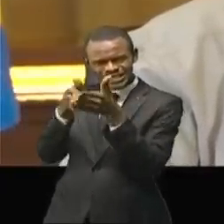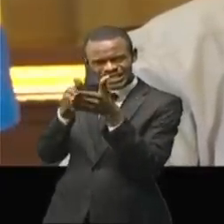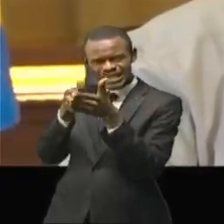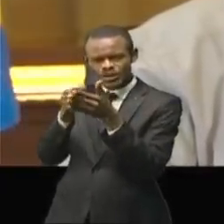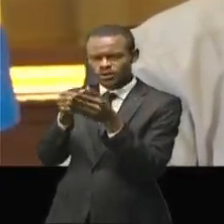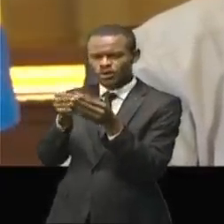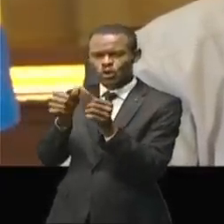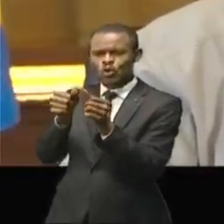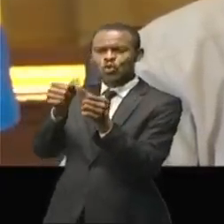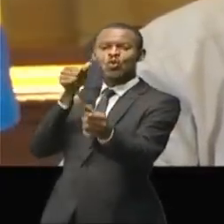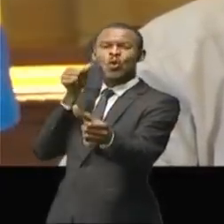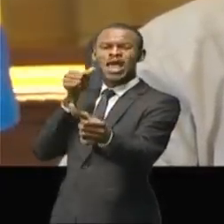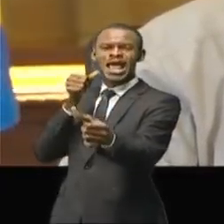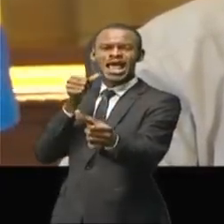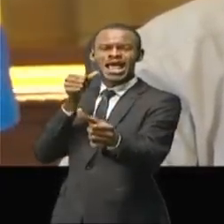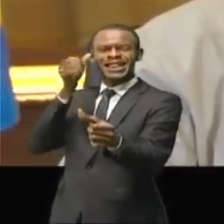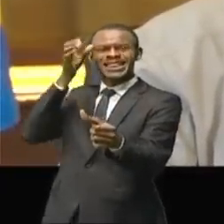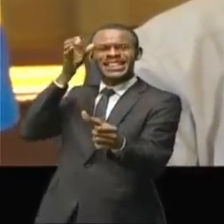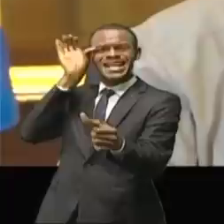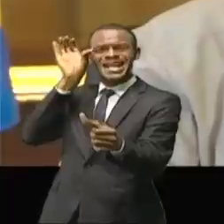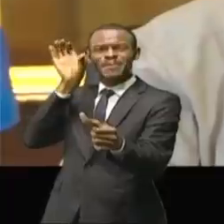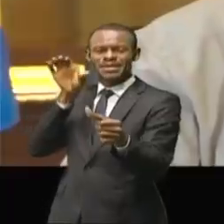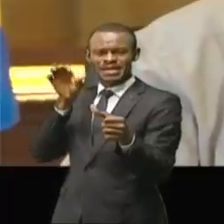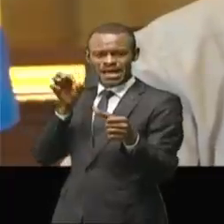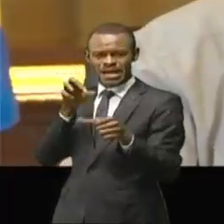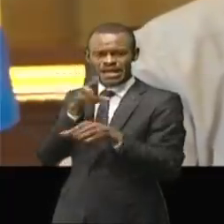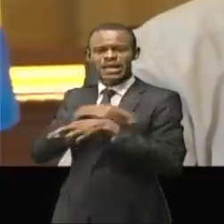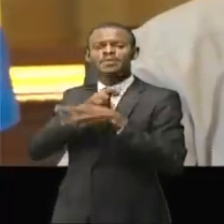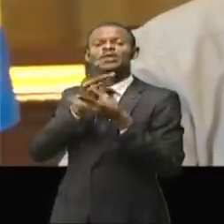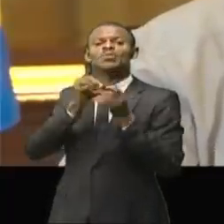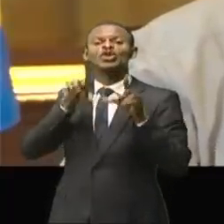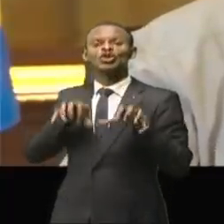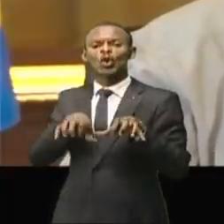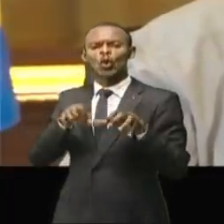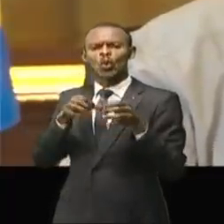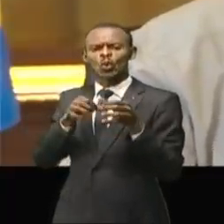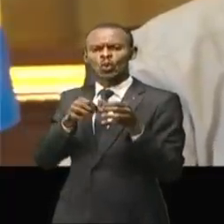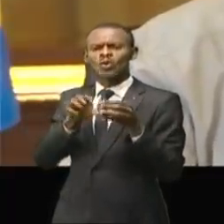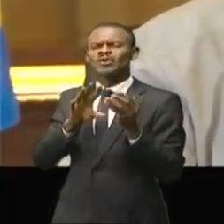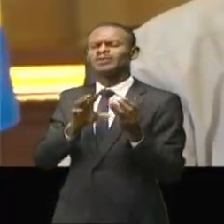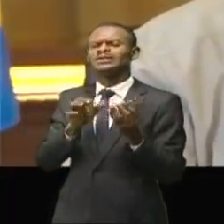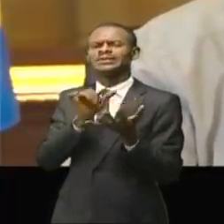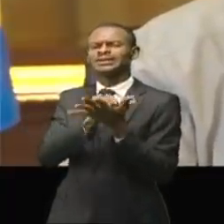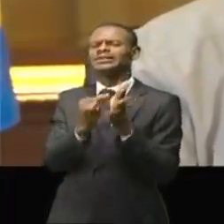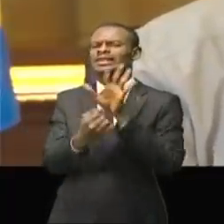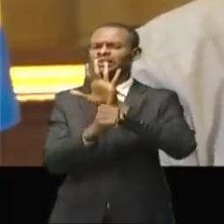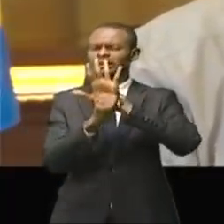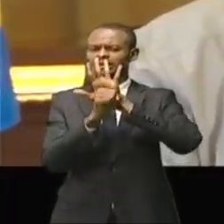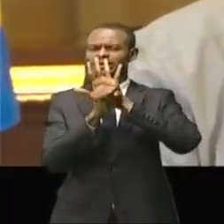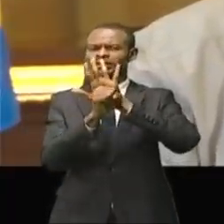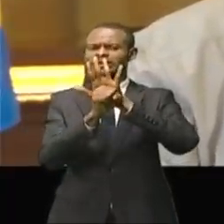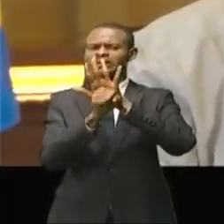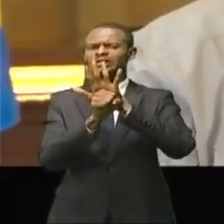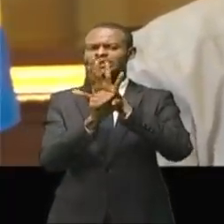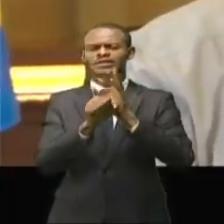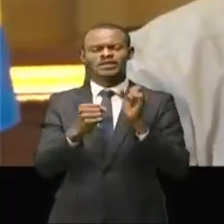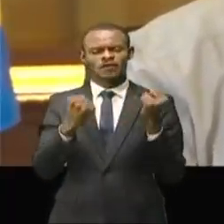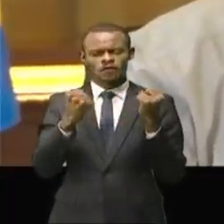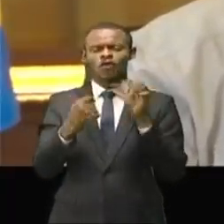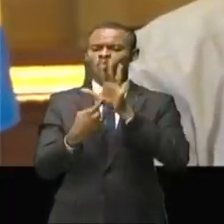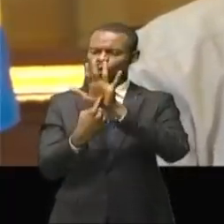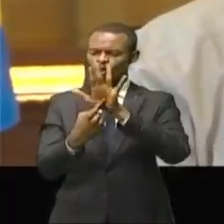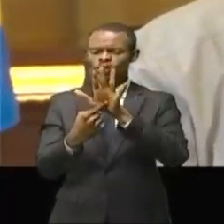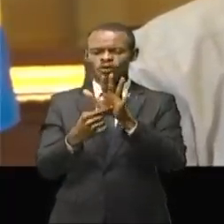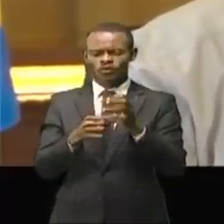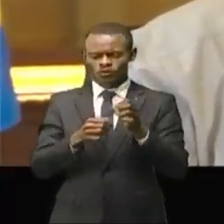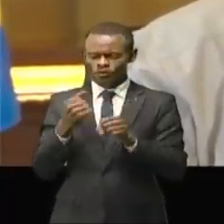capitale de la RDC je pense que c'est un signal fort pour qu'ensemble nous puissions travailler pour des solutions pacifiques